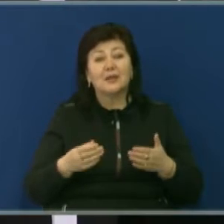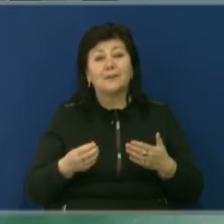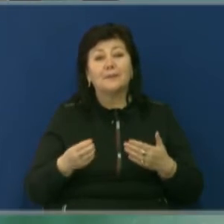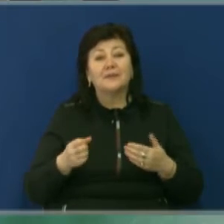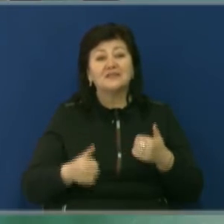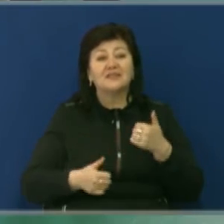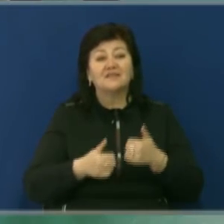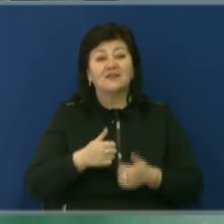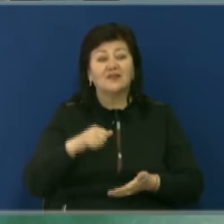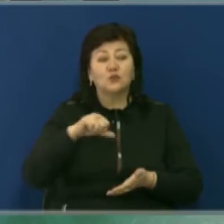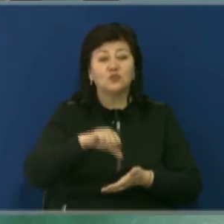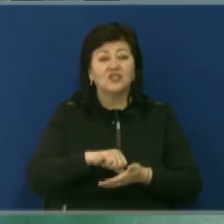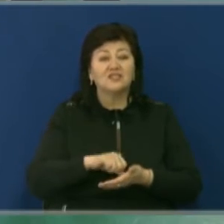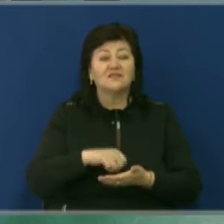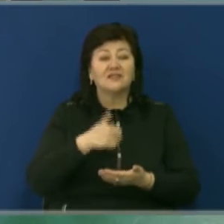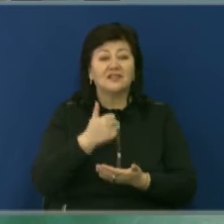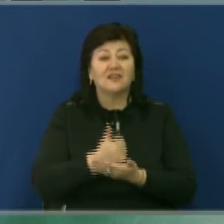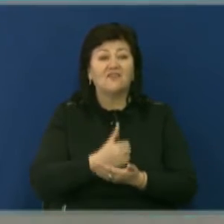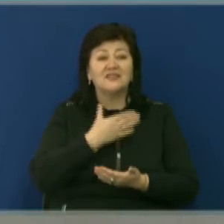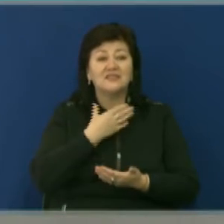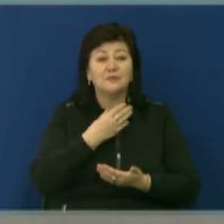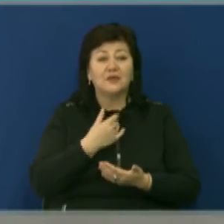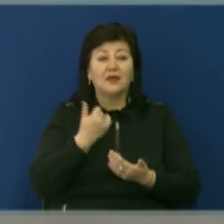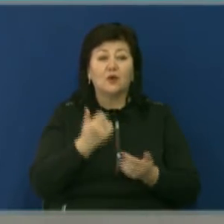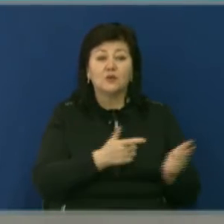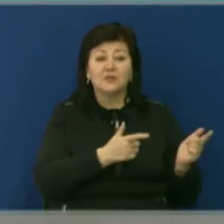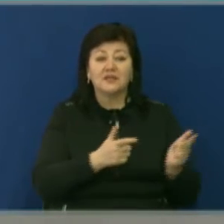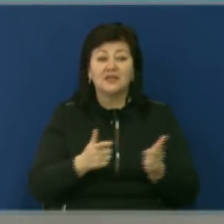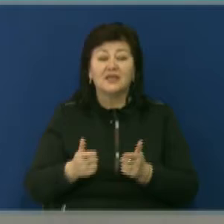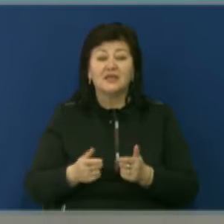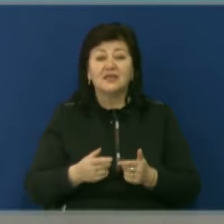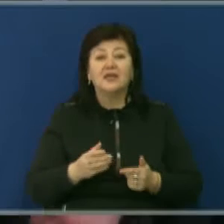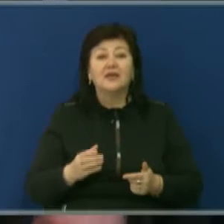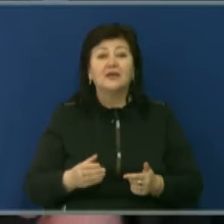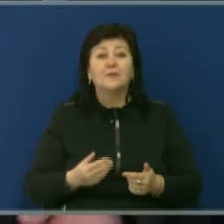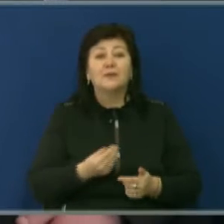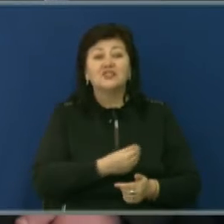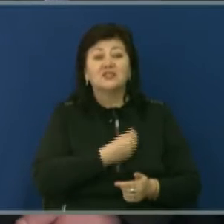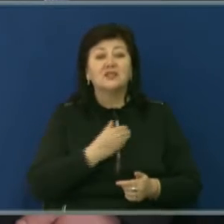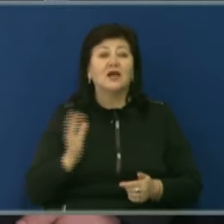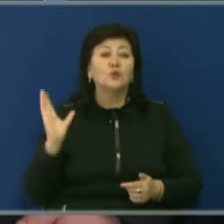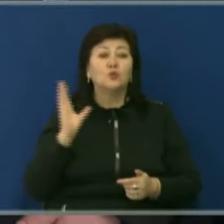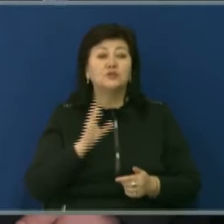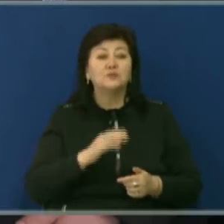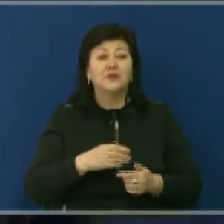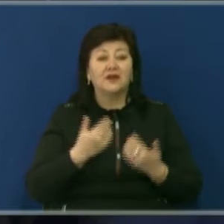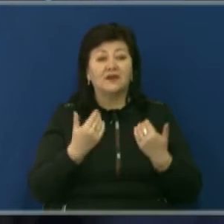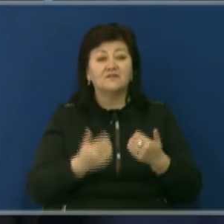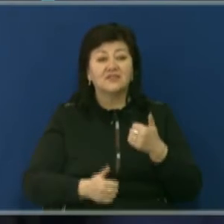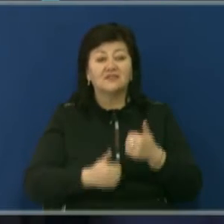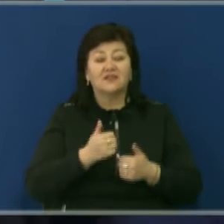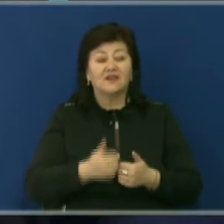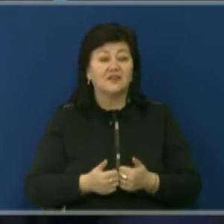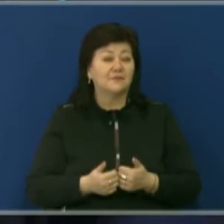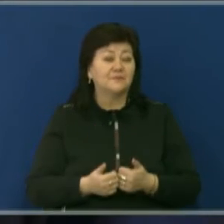Нұрымбет Сақтағанов қатысып, спортшылардың дайындығы мен олардың жеңіске деген құлшынысы мақтауға тұрарлық екендігін атап өтті.